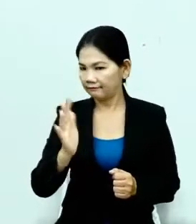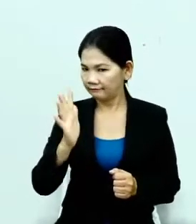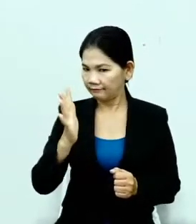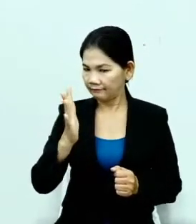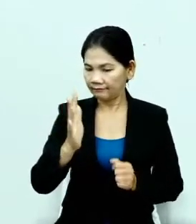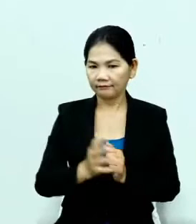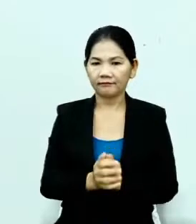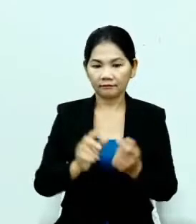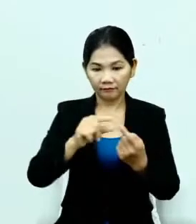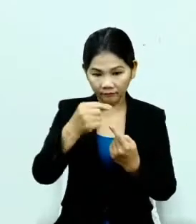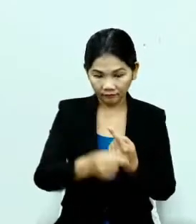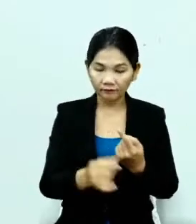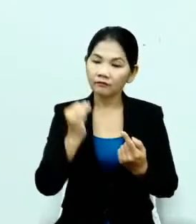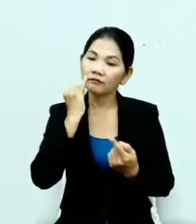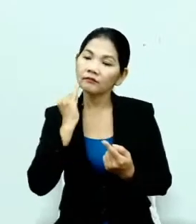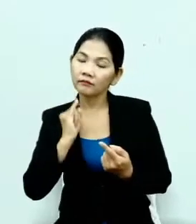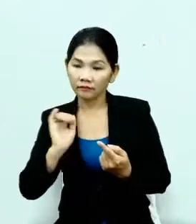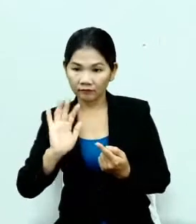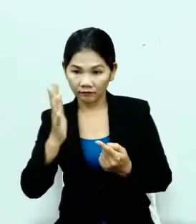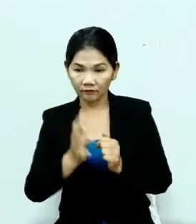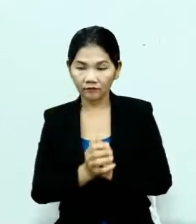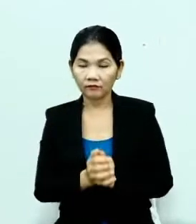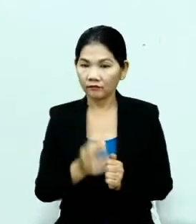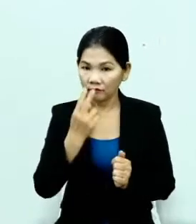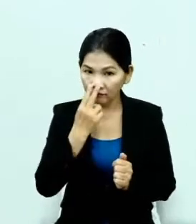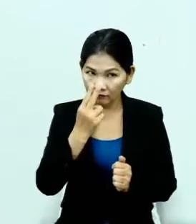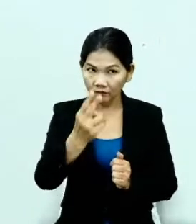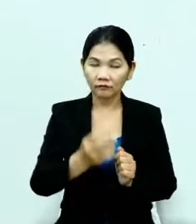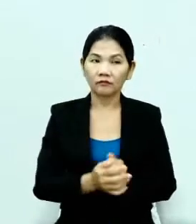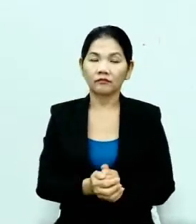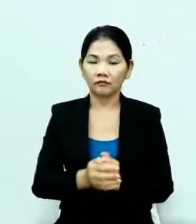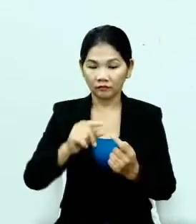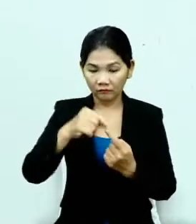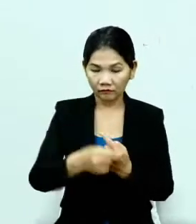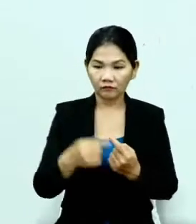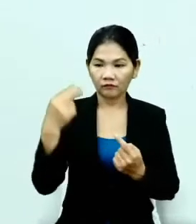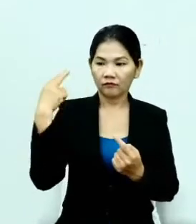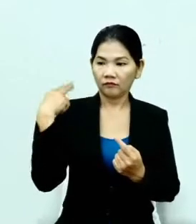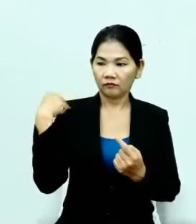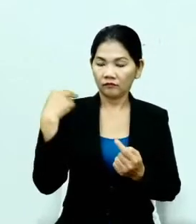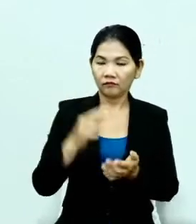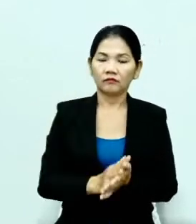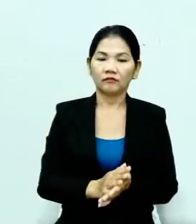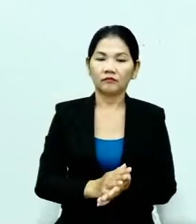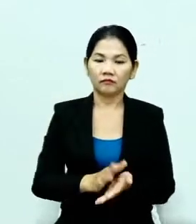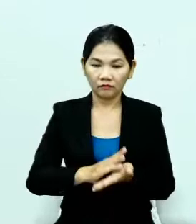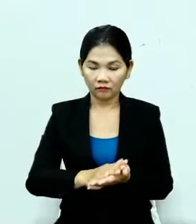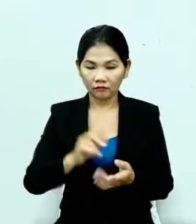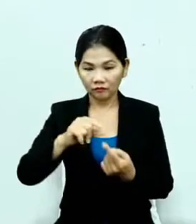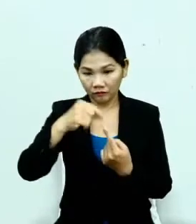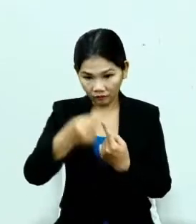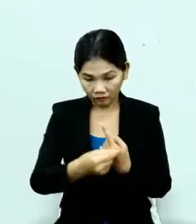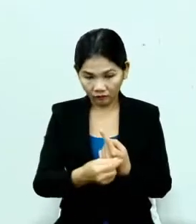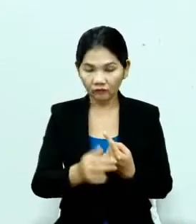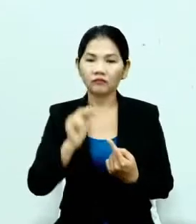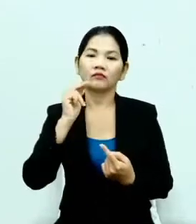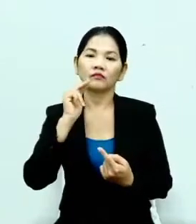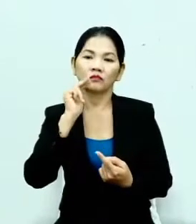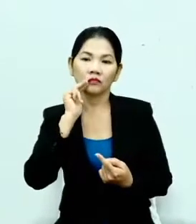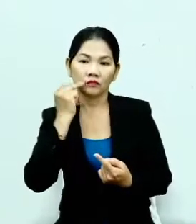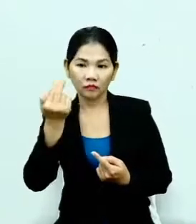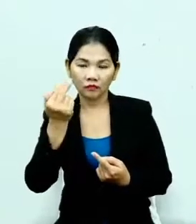chá mình mến chứ chạy chạy tiệt tê mê nế bê bê dương cực lệch hình tư chạy bò bạc nế cứ bằng hai bì chạy chá chạy